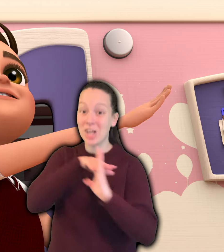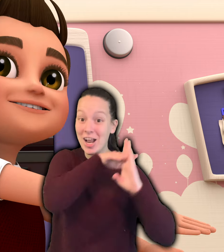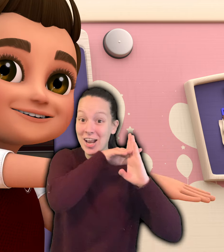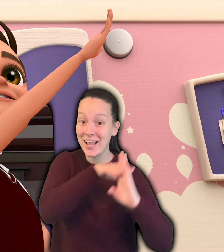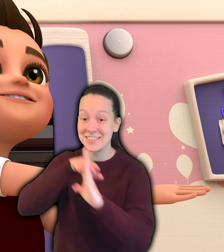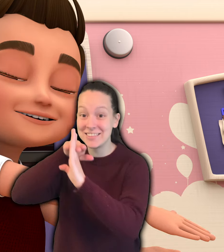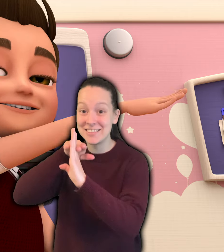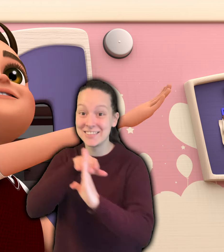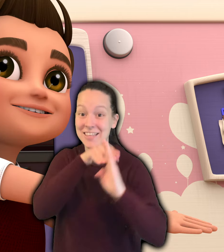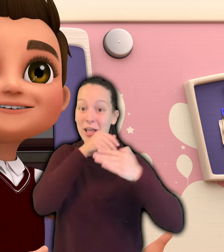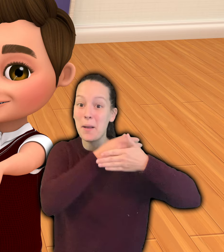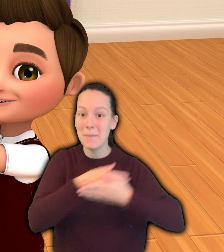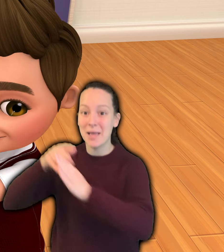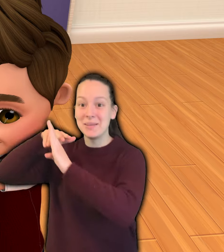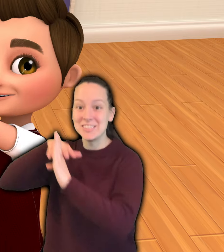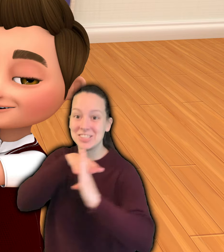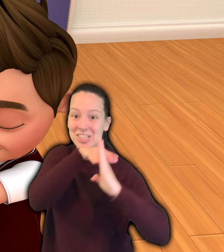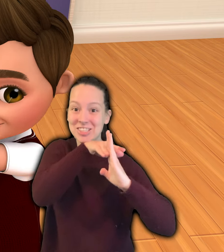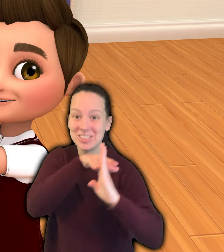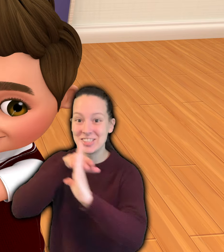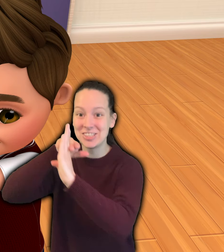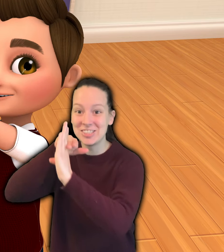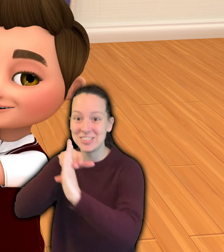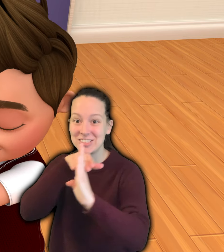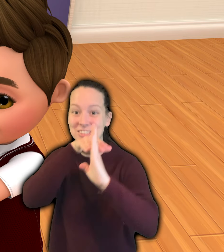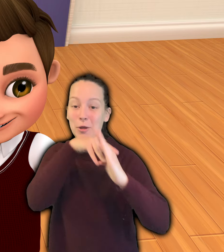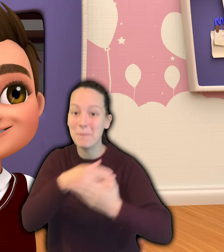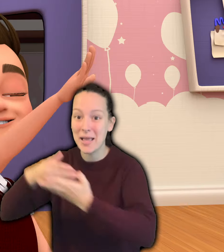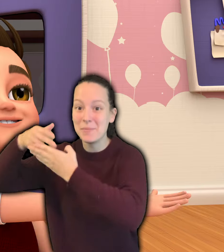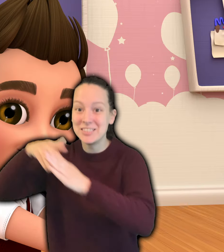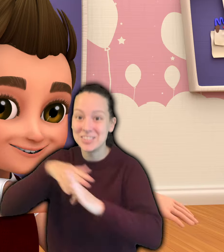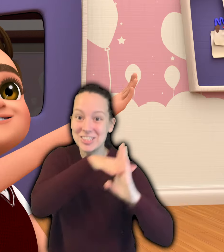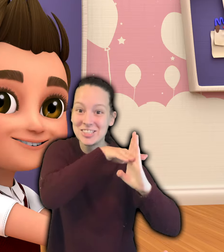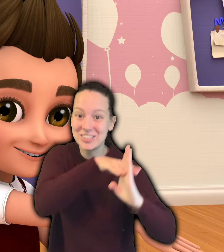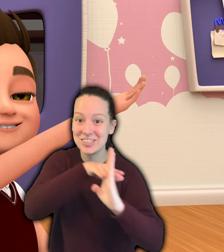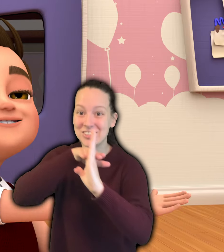TVzamvzam